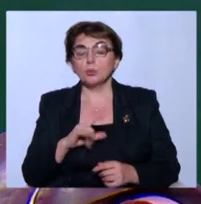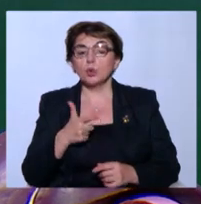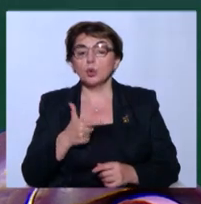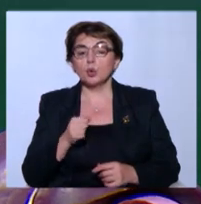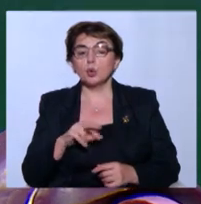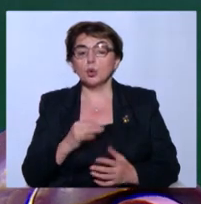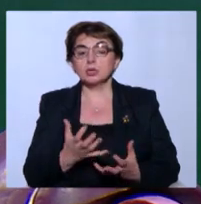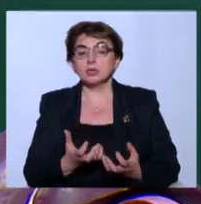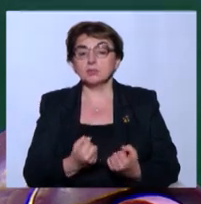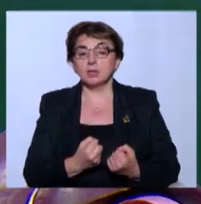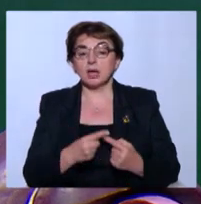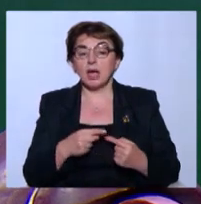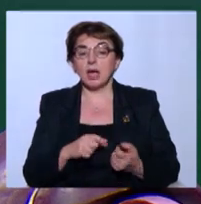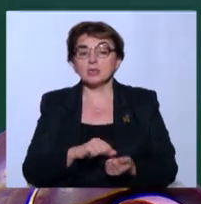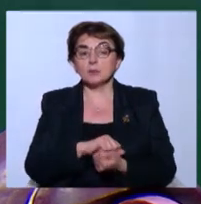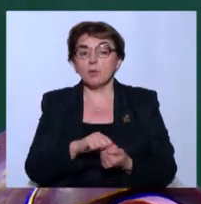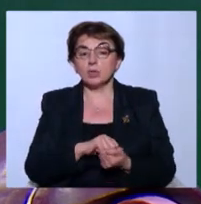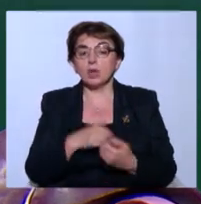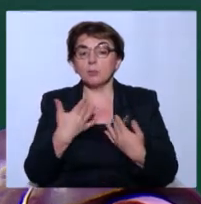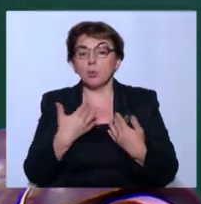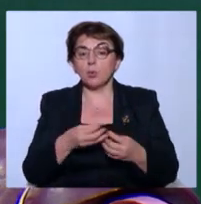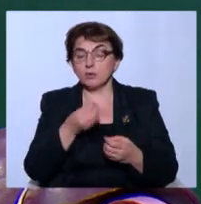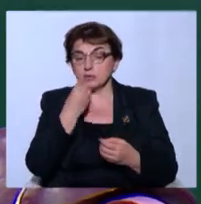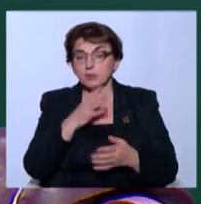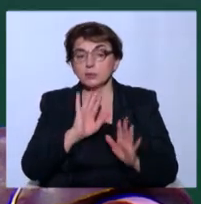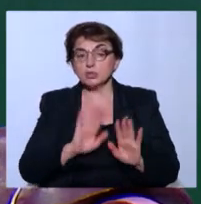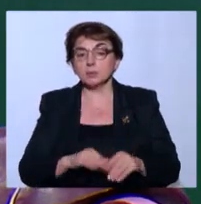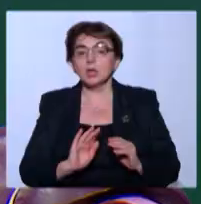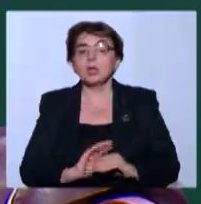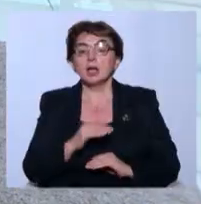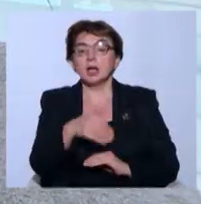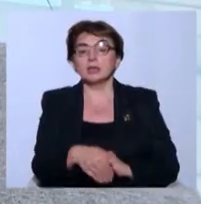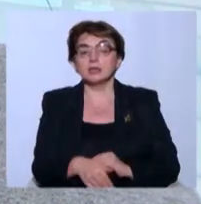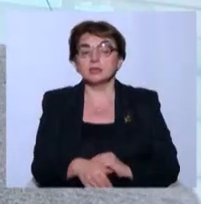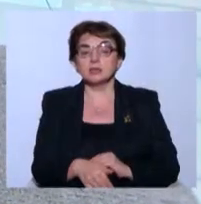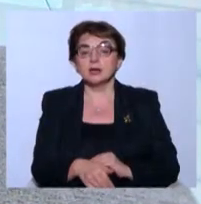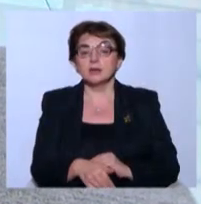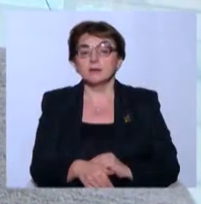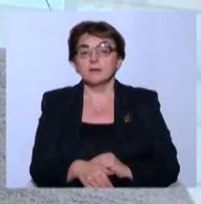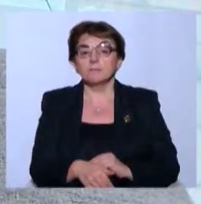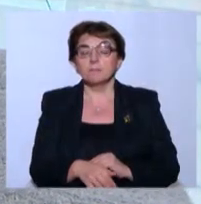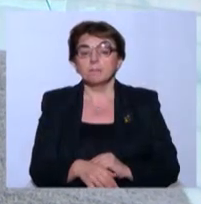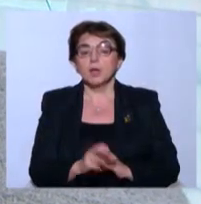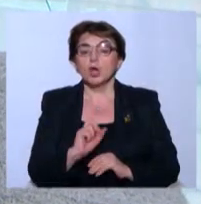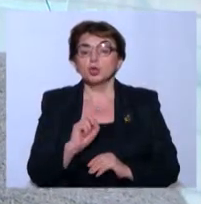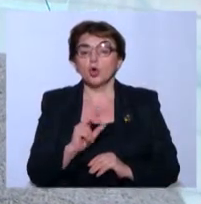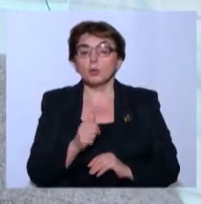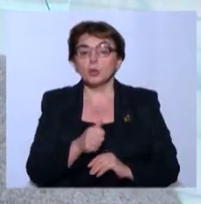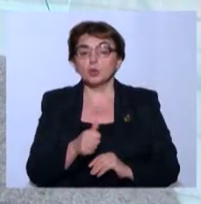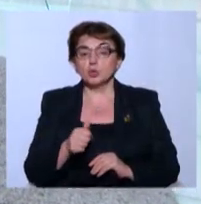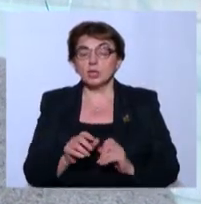გლუკოზა. აი ეს მონელებული საკვები შემდეგ გადადის 12 გოჯა